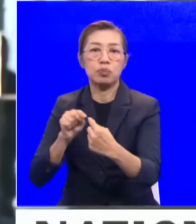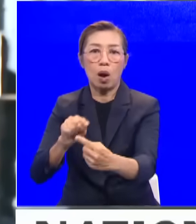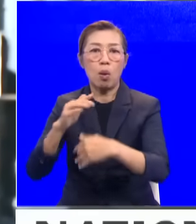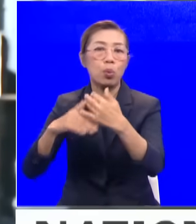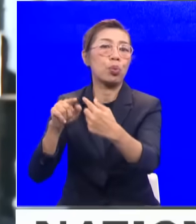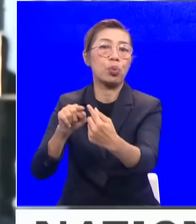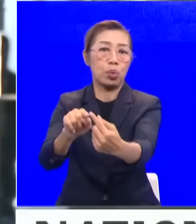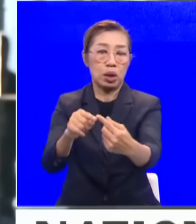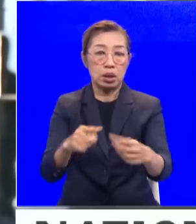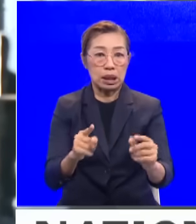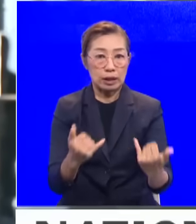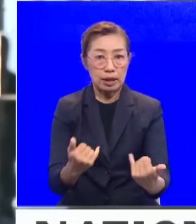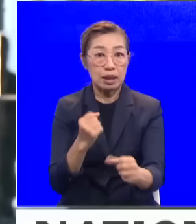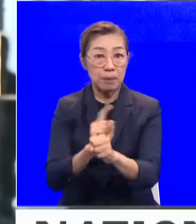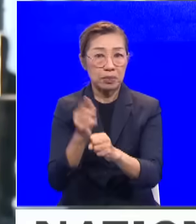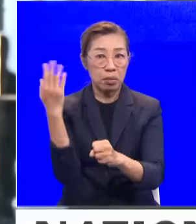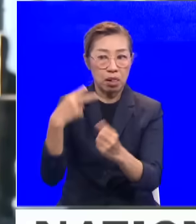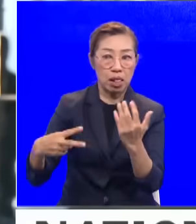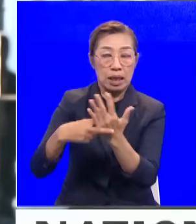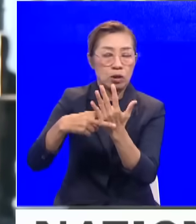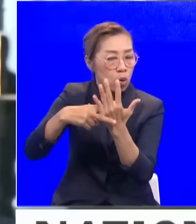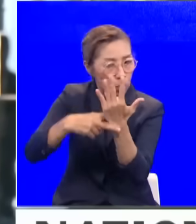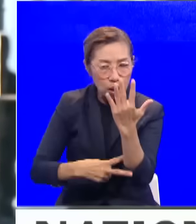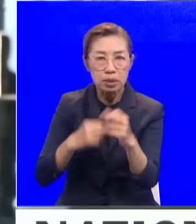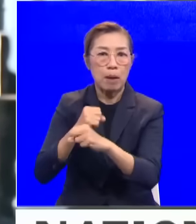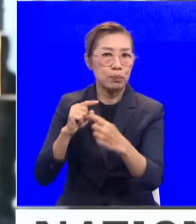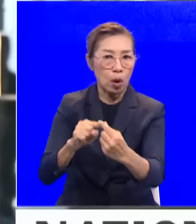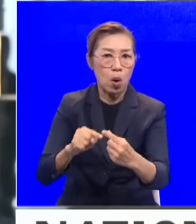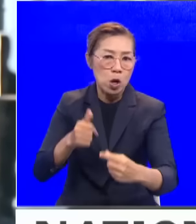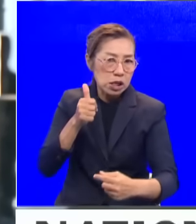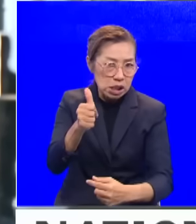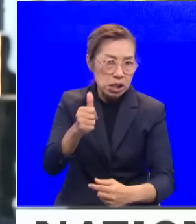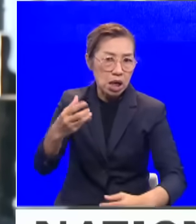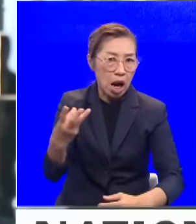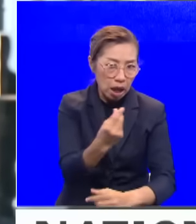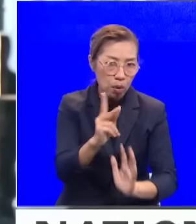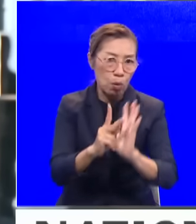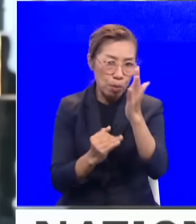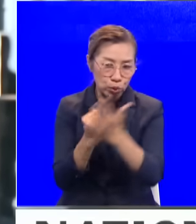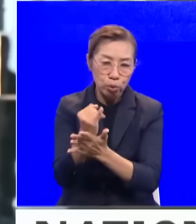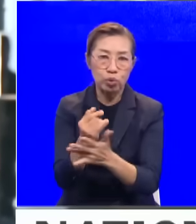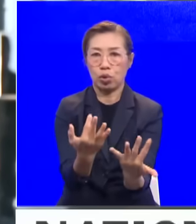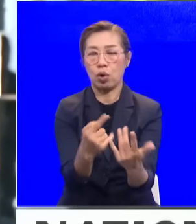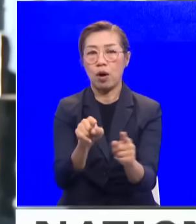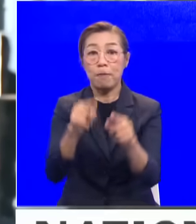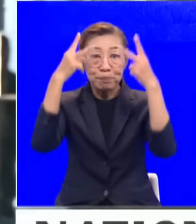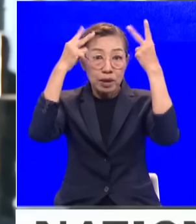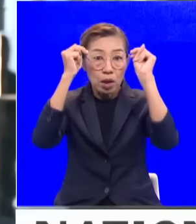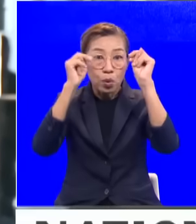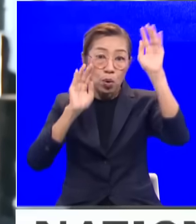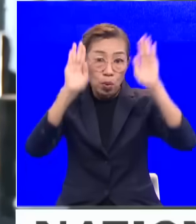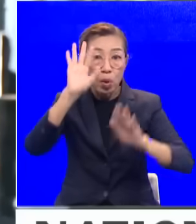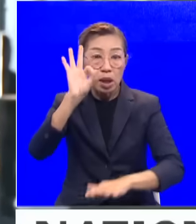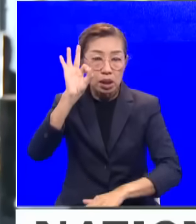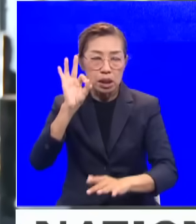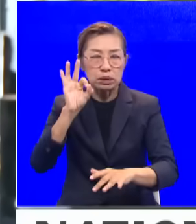อนนี้ก็คือทำให้ต่อเนื่องดีที่สุดเร็วที่สุดแล้วก็ถูกต้องที่สุดก็คงจะมีกระบวนการในการเลือกนายกใหม่อีกครั้งโดยเร็วด้